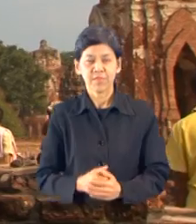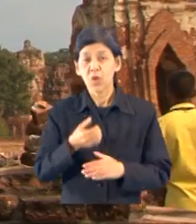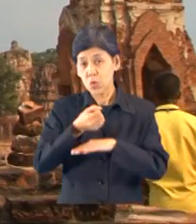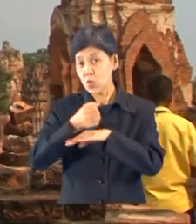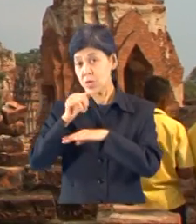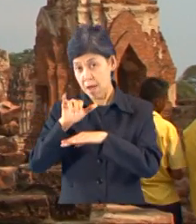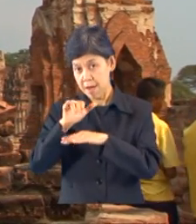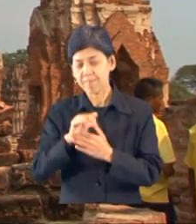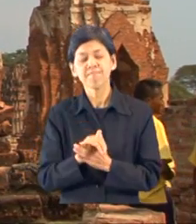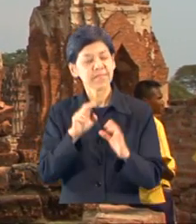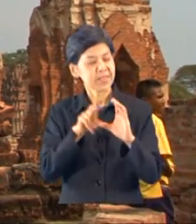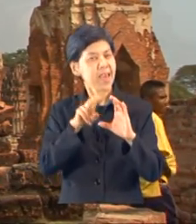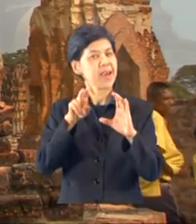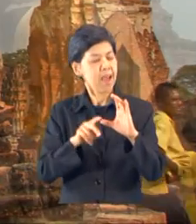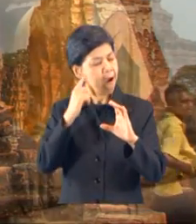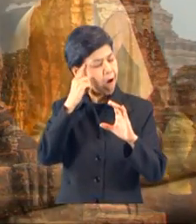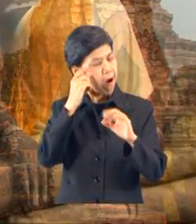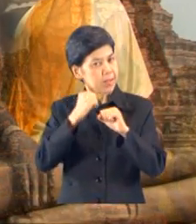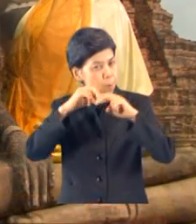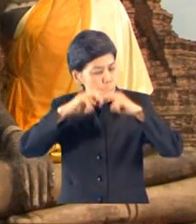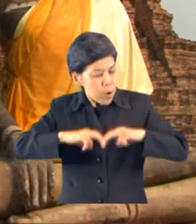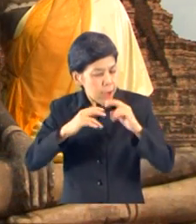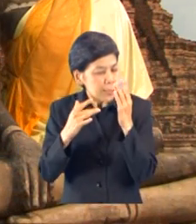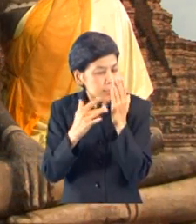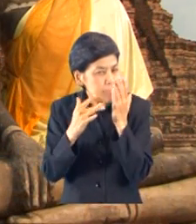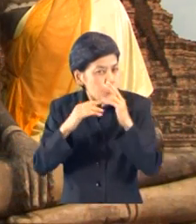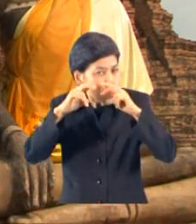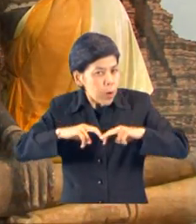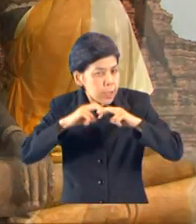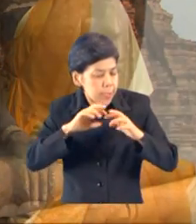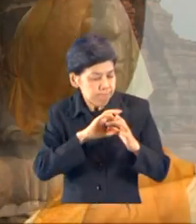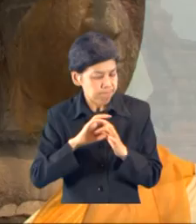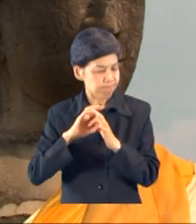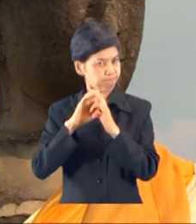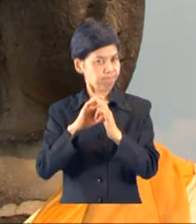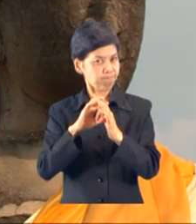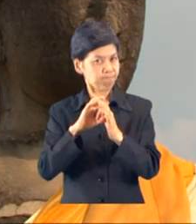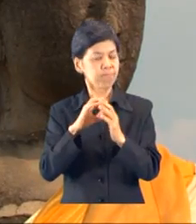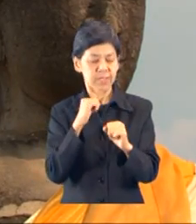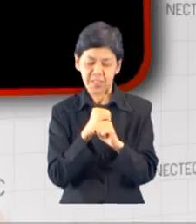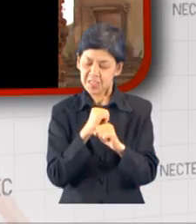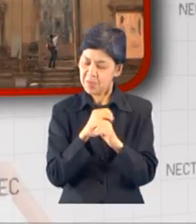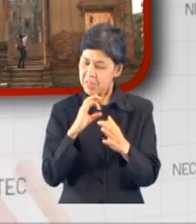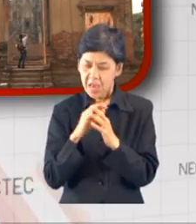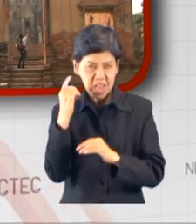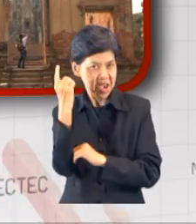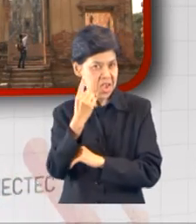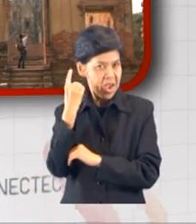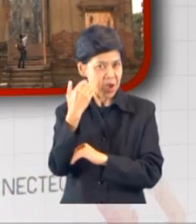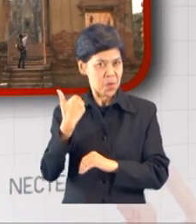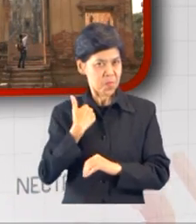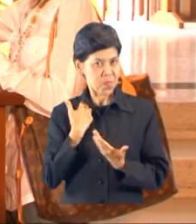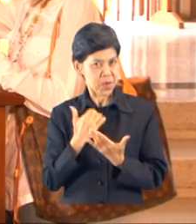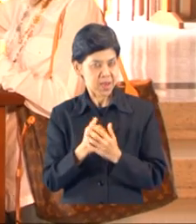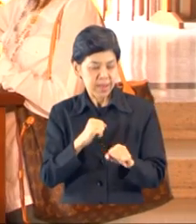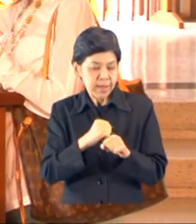ที่จังหวัดพระนครศรีอยุธยา NECTECH ได้วิจัยและพัฒนาเทคโนโลยีเข้ามาตอบสนองและยกระดับการท่องเ